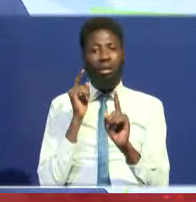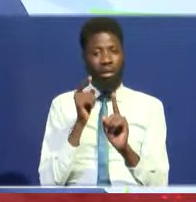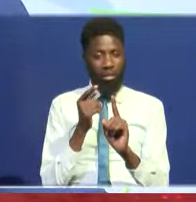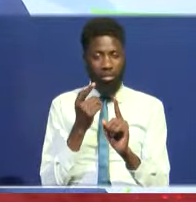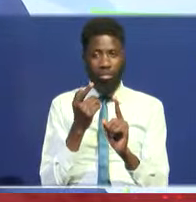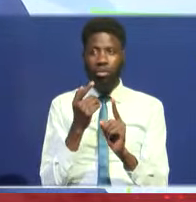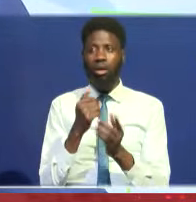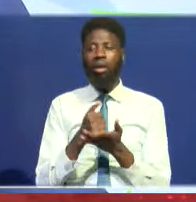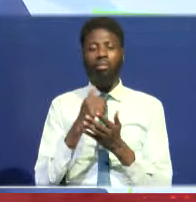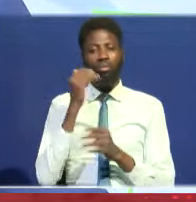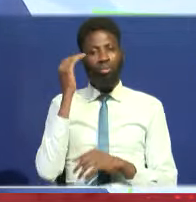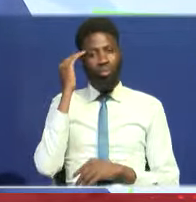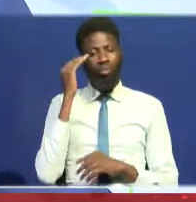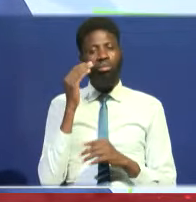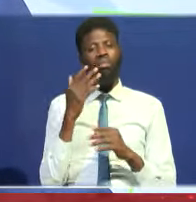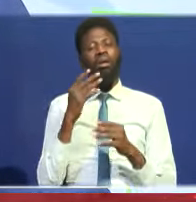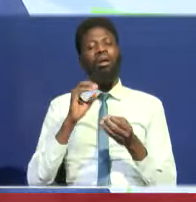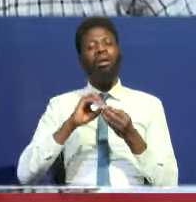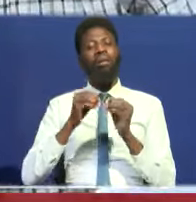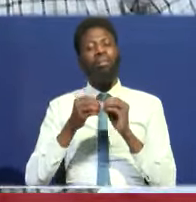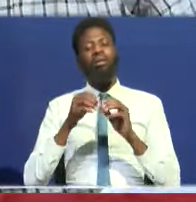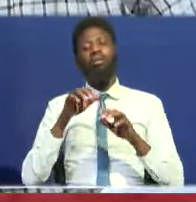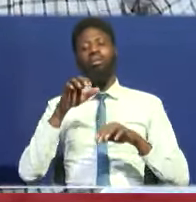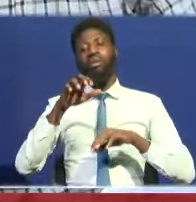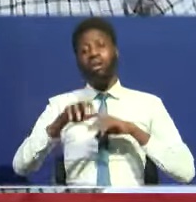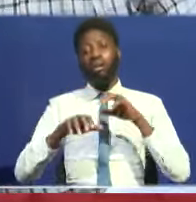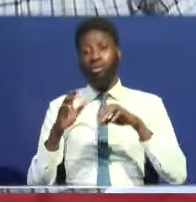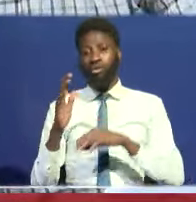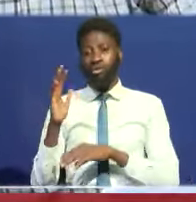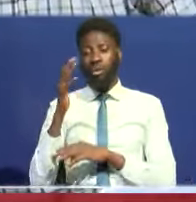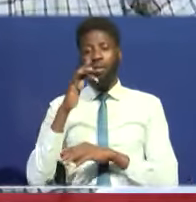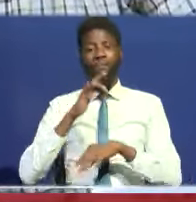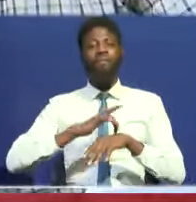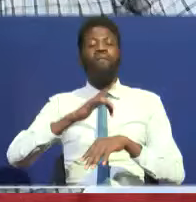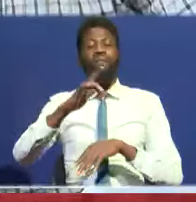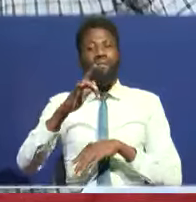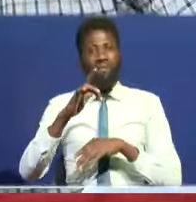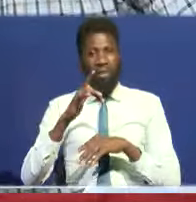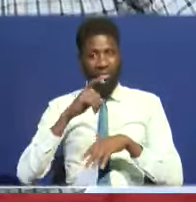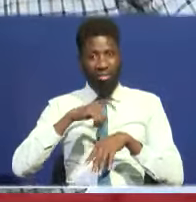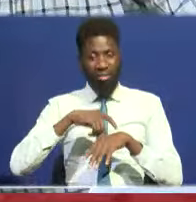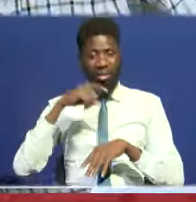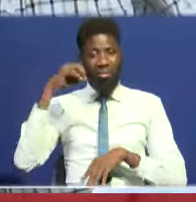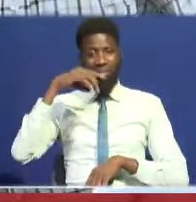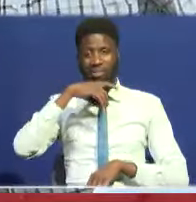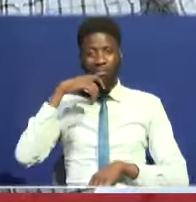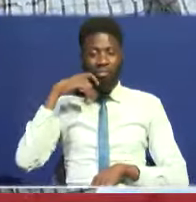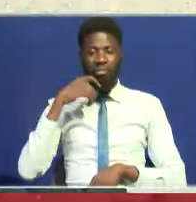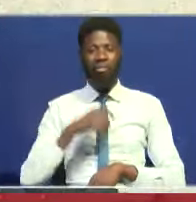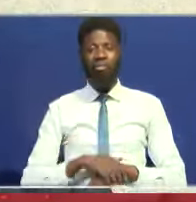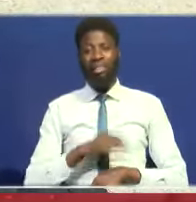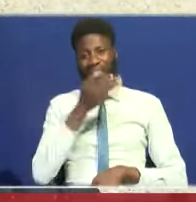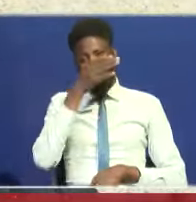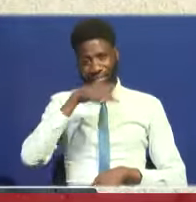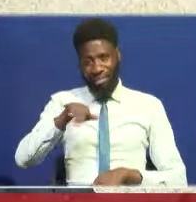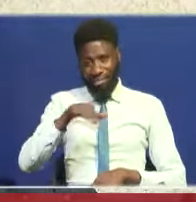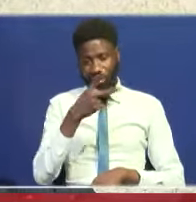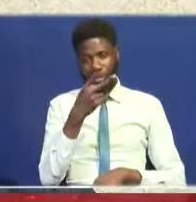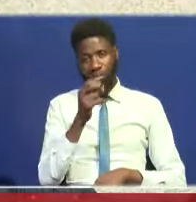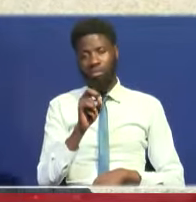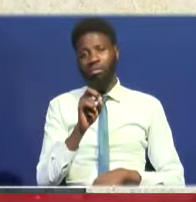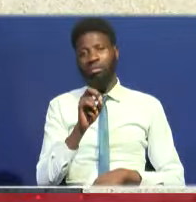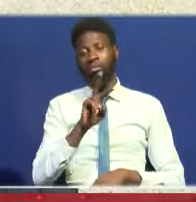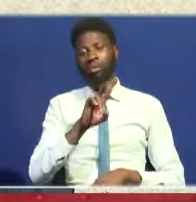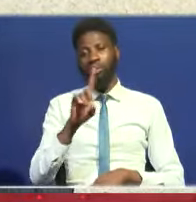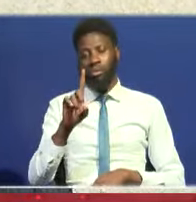na ukame wa mwaka 2022 humu nchini. Idadi ya ndovu humu nchini waliohesabiwa katika sensa ya mwaka 2021